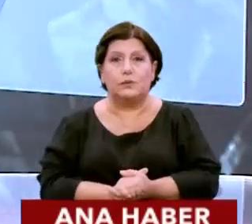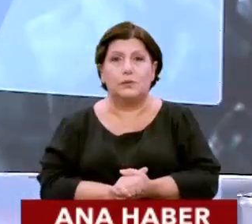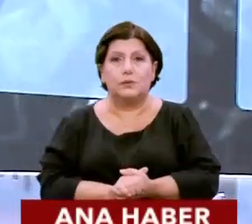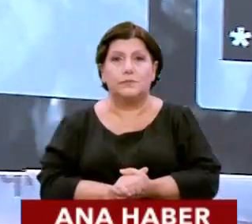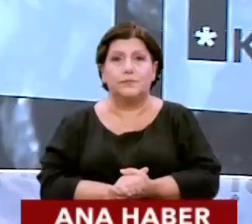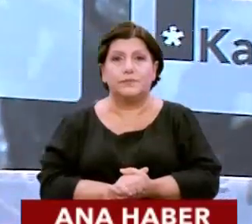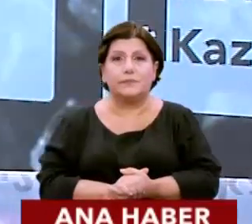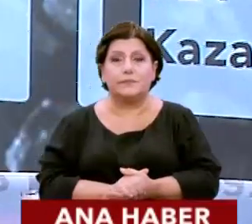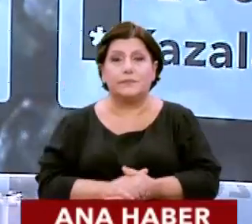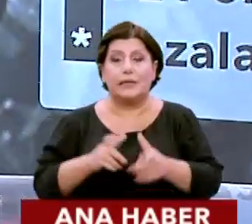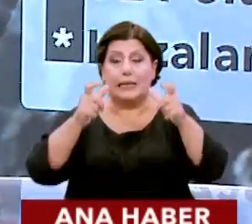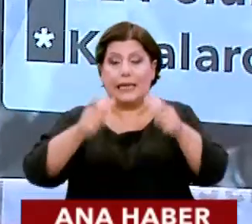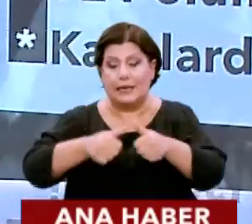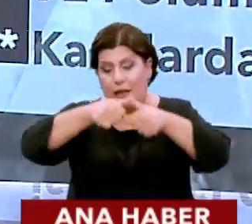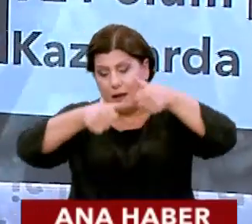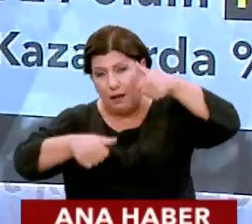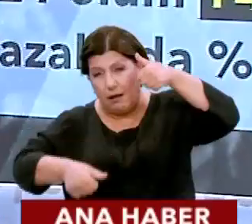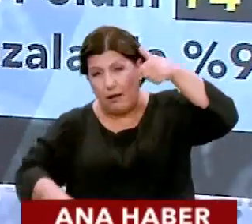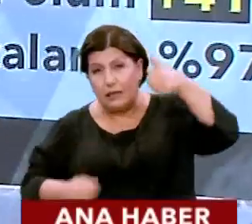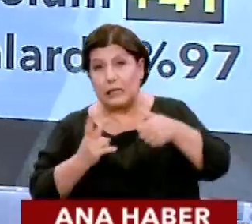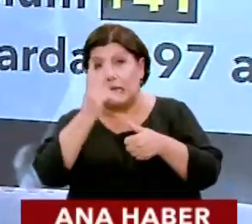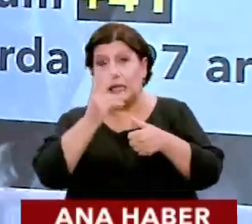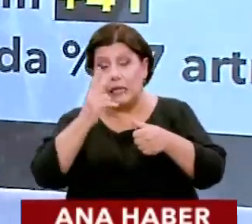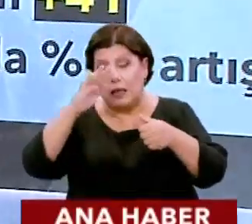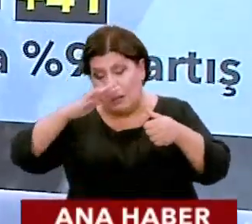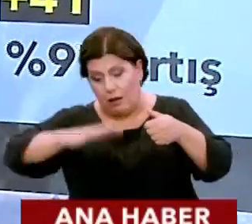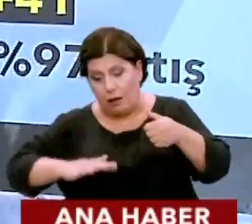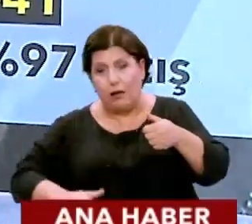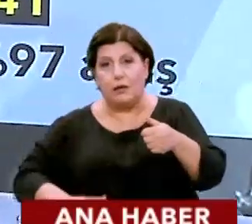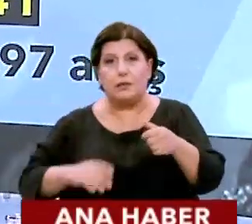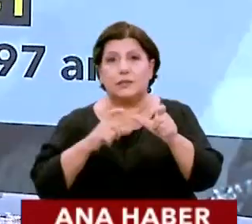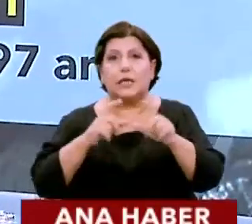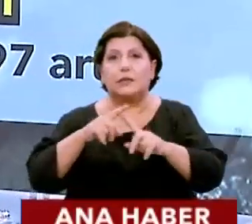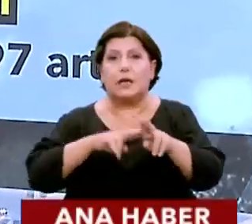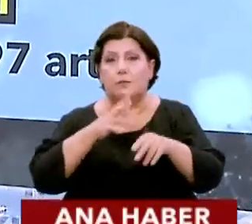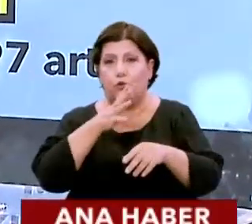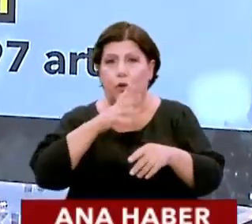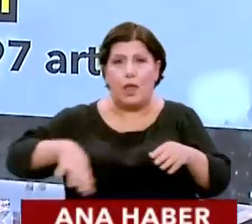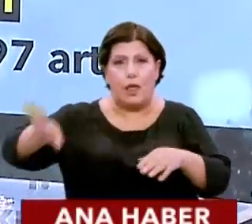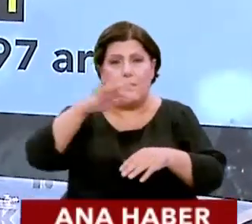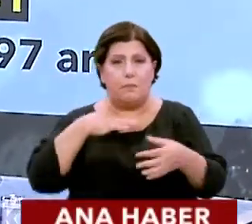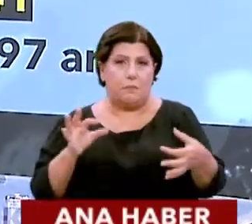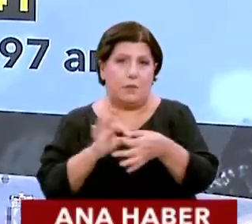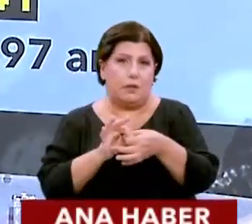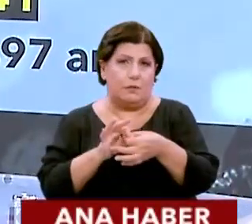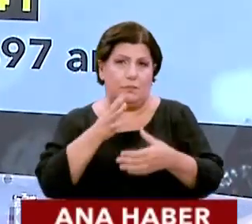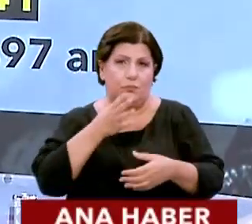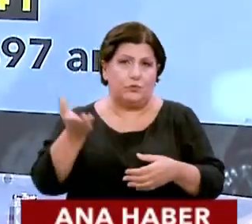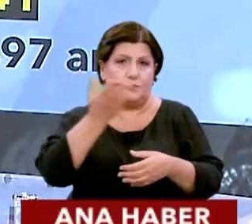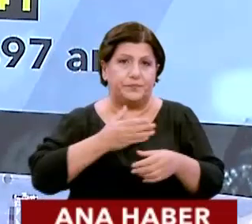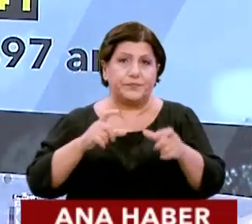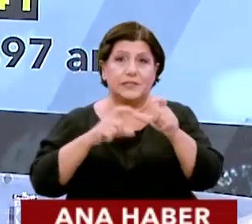yerin 7 kat 6 dedim buyurunuz SGK hepimiz oraya bağlıyız ben de oraya bağlıyım